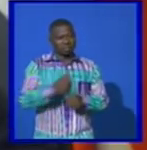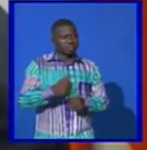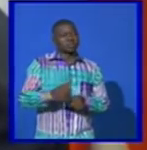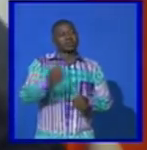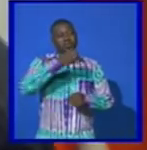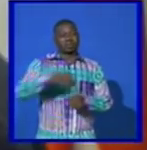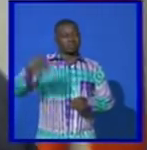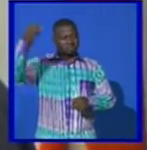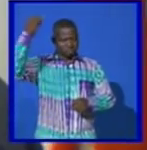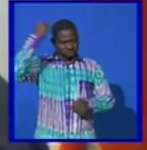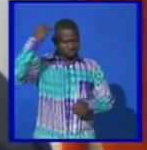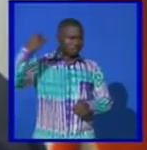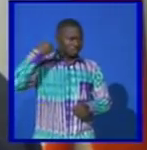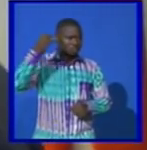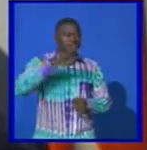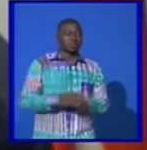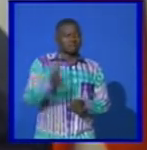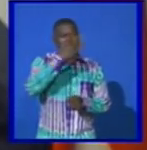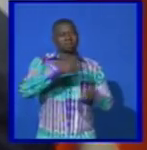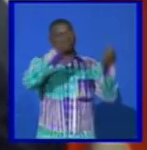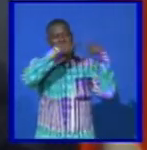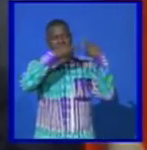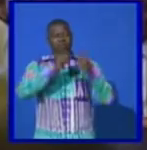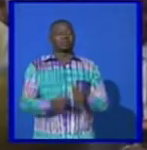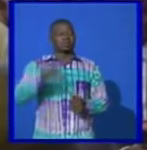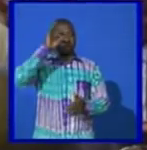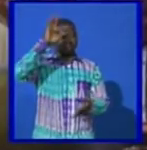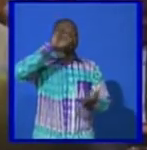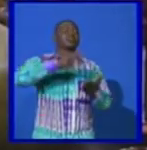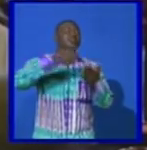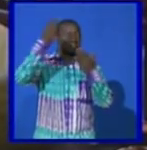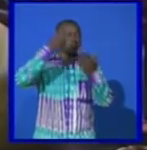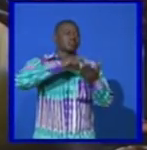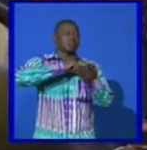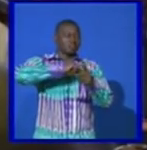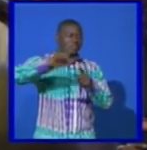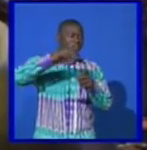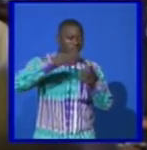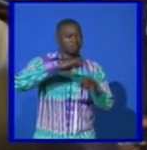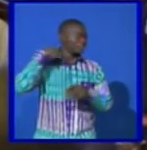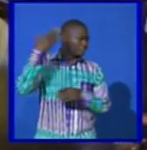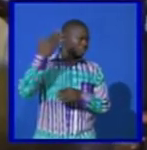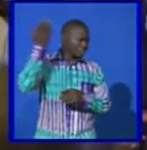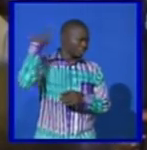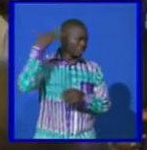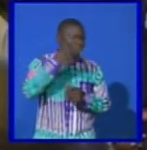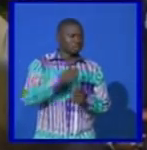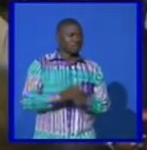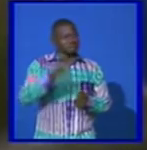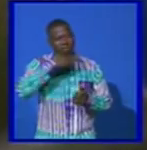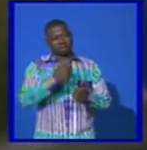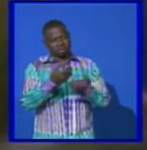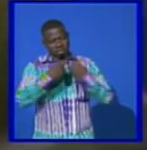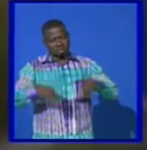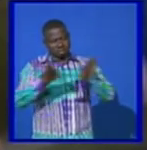commission il y a bientôt 9 mois, un accent particulier sera mis sur la base même du marché commun, à savoir la libéralisation